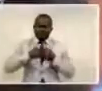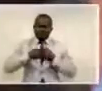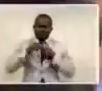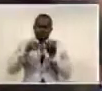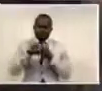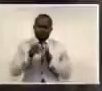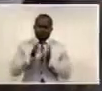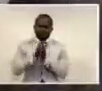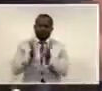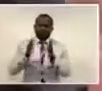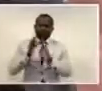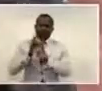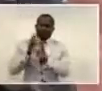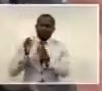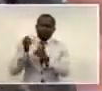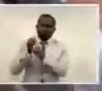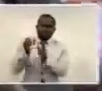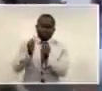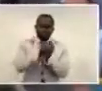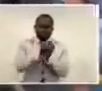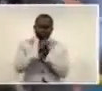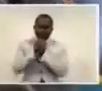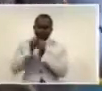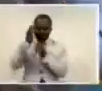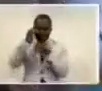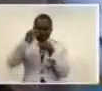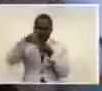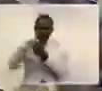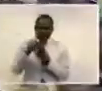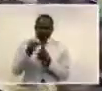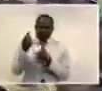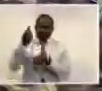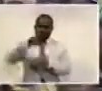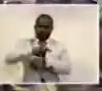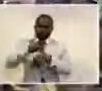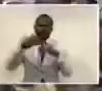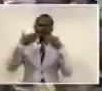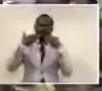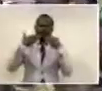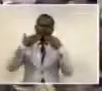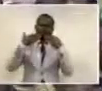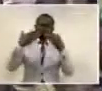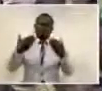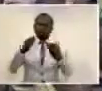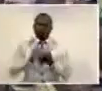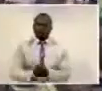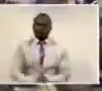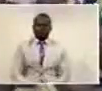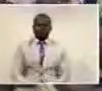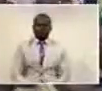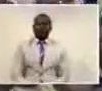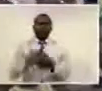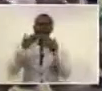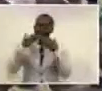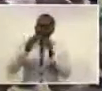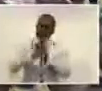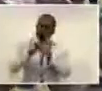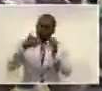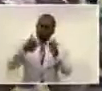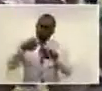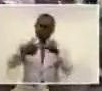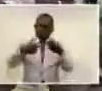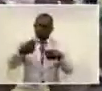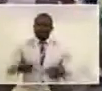ko twahagurikira umurimo tukikorera kuko ari byo birimo amafaranga muri iyi minsi murakoze cyane kandi ukoze kuba urugero rwiza komereza